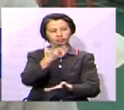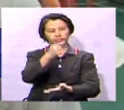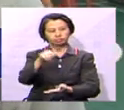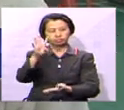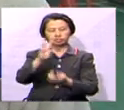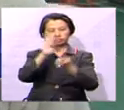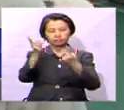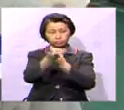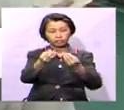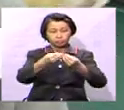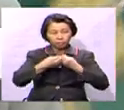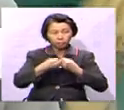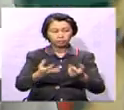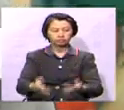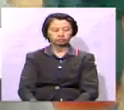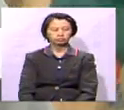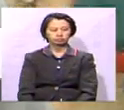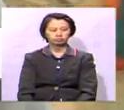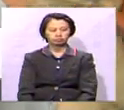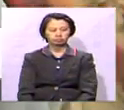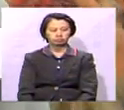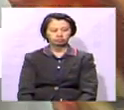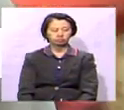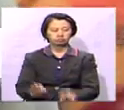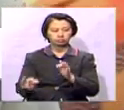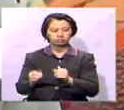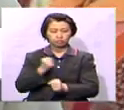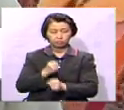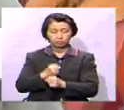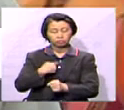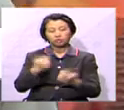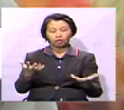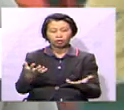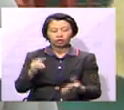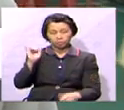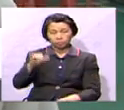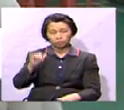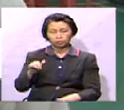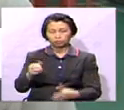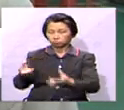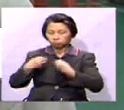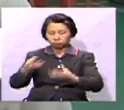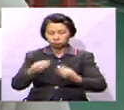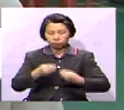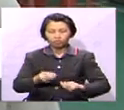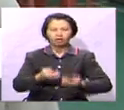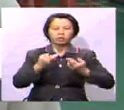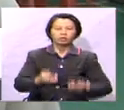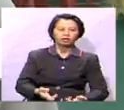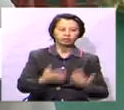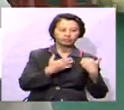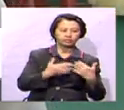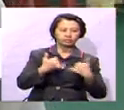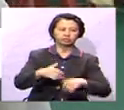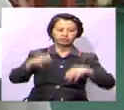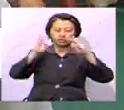kebajikan. Jadi walaupun tak boleh bekerja, macam meringankan beban itu saja? Memang meringankan beban kita. Jadi dalam musim banjir